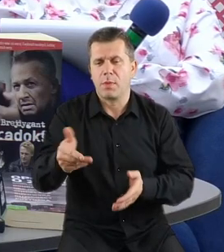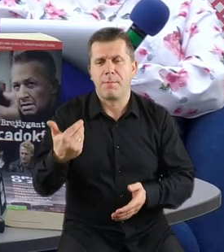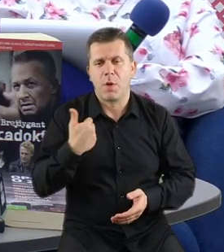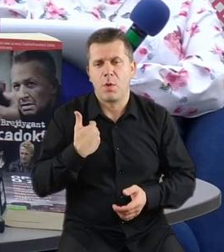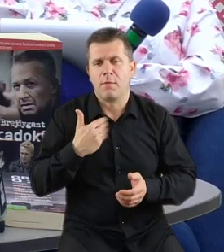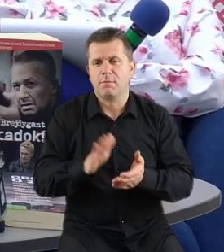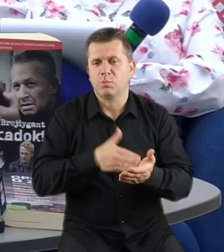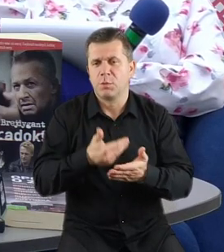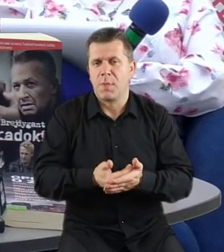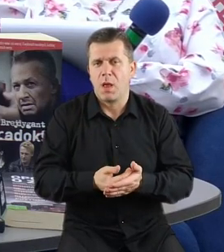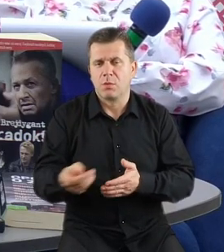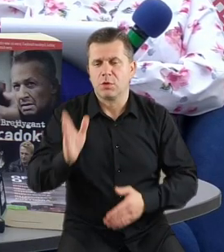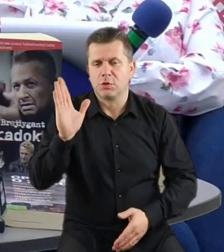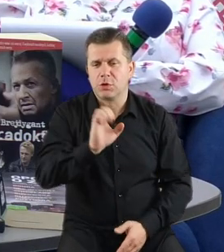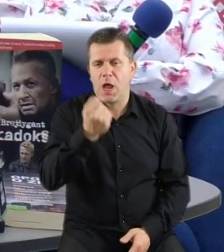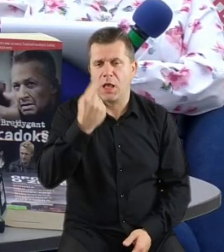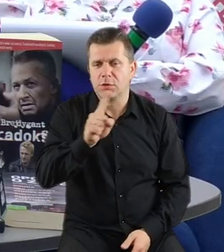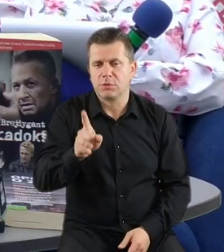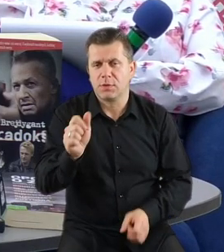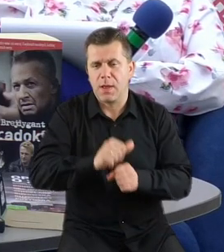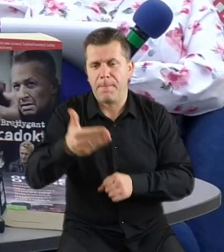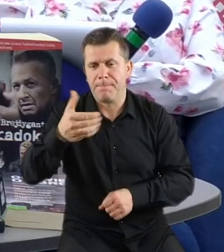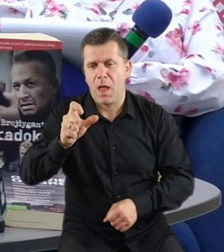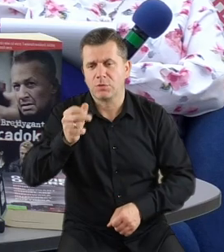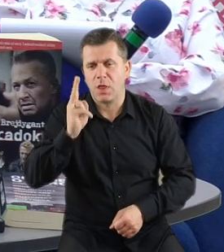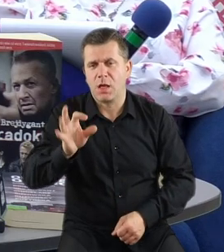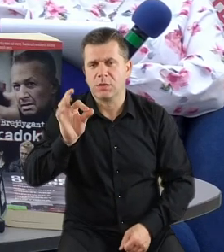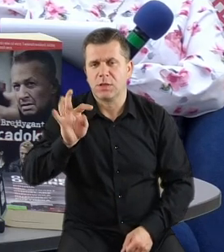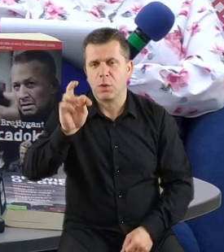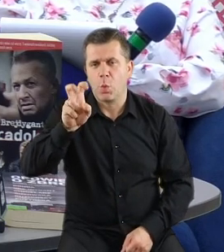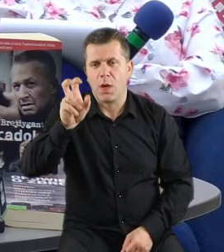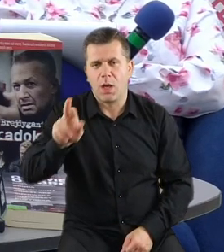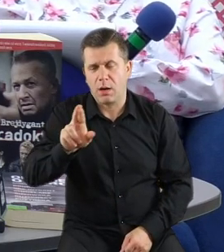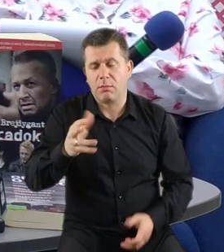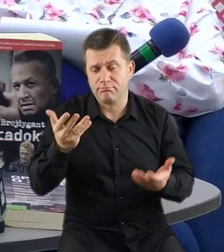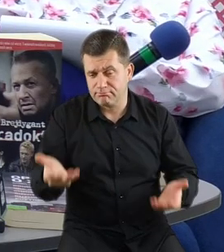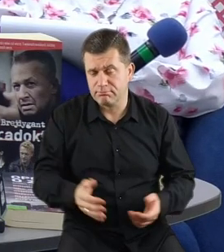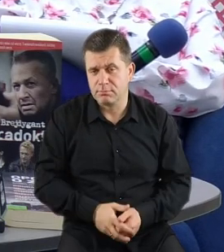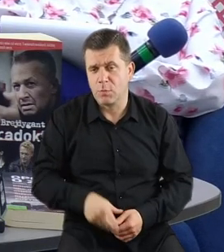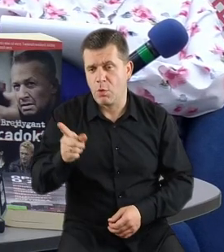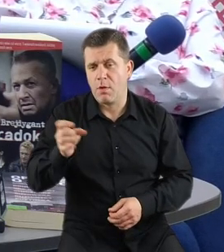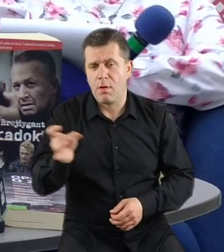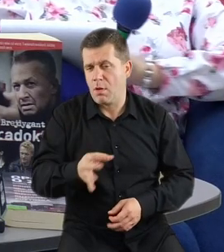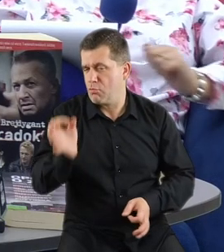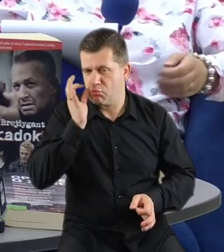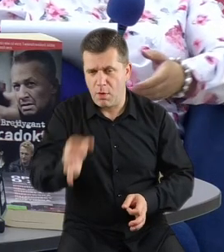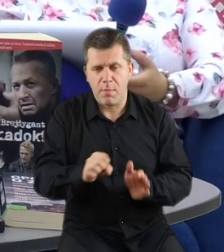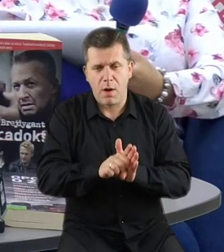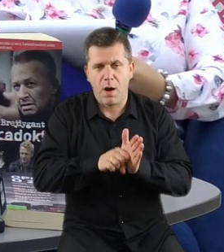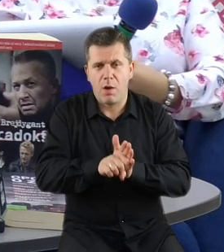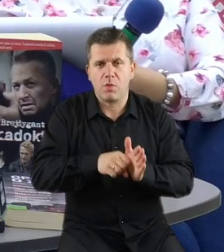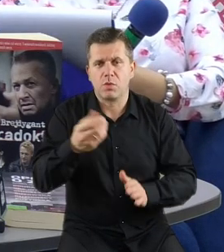przypadku Szadzi, gdzie jest Maciek Sztur, nie bez kozery. Zresztą gra to po prostu